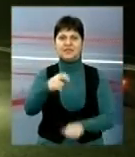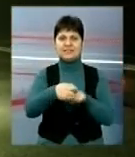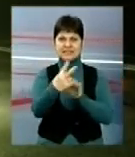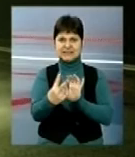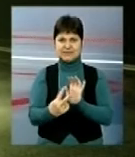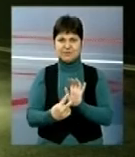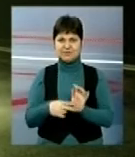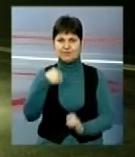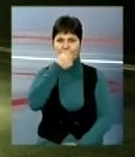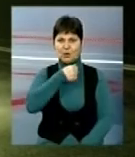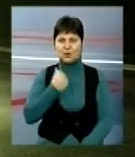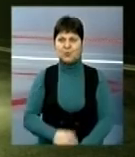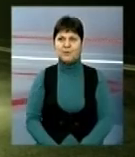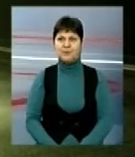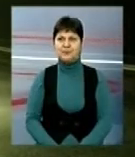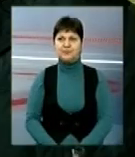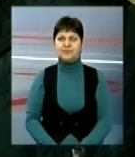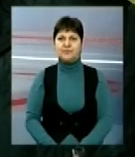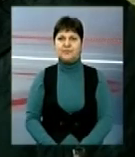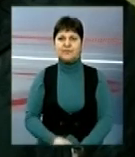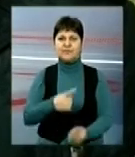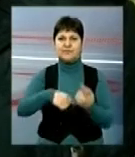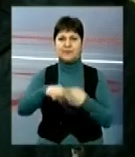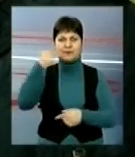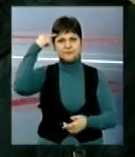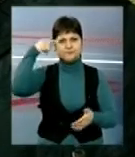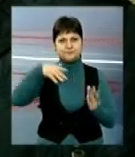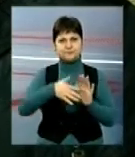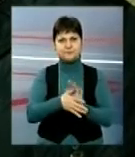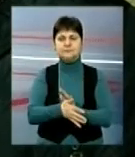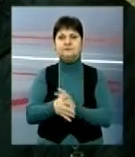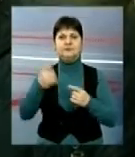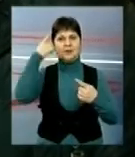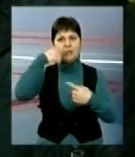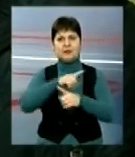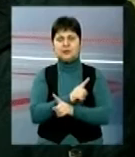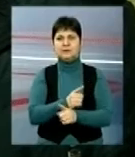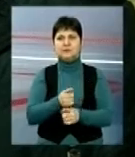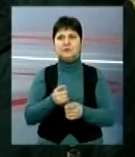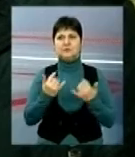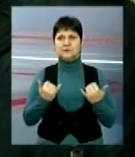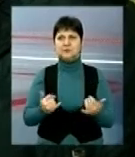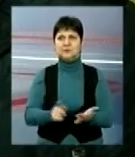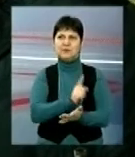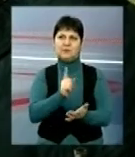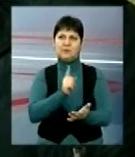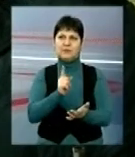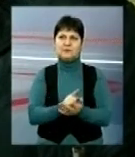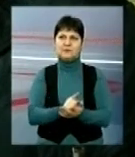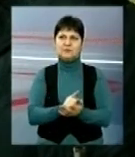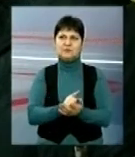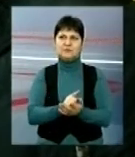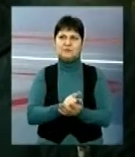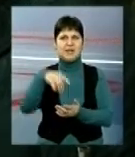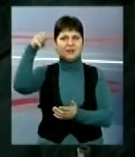2017 року. Ми застосовуємо технологію LED-світильників світлодіодні, використовуємо